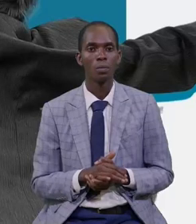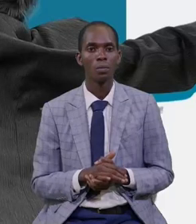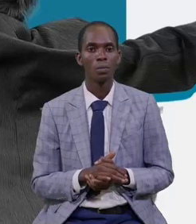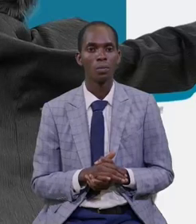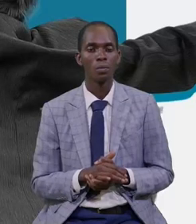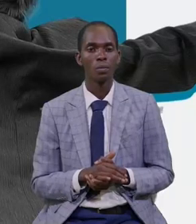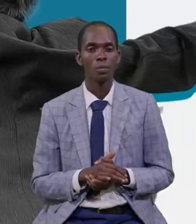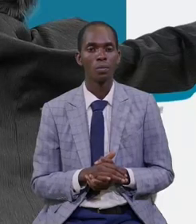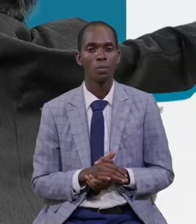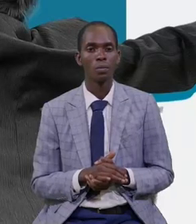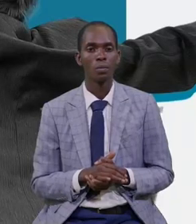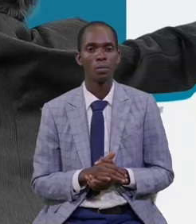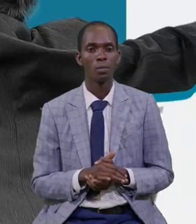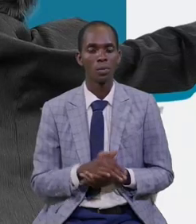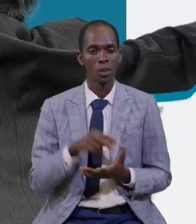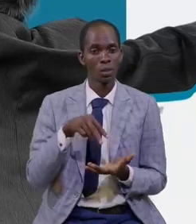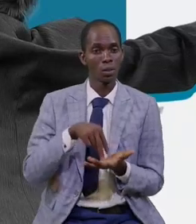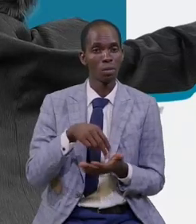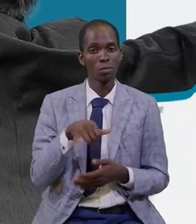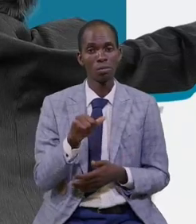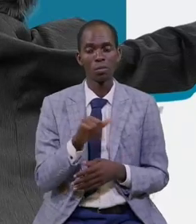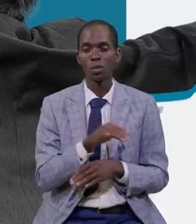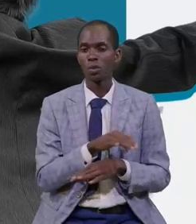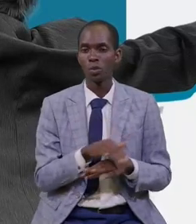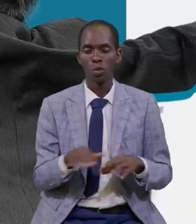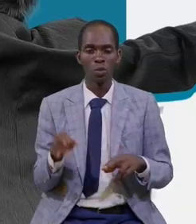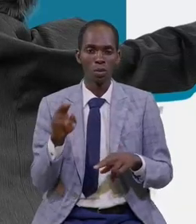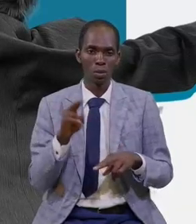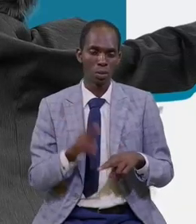rapidement toujours debout